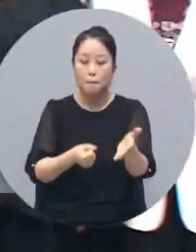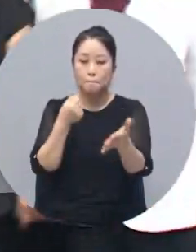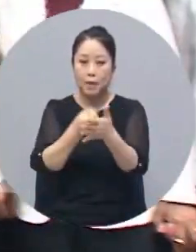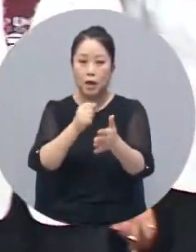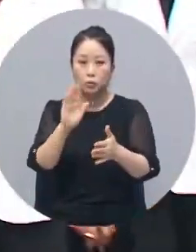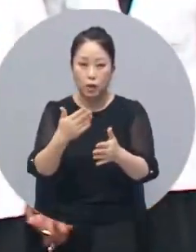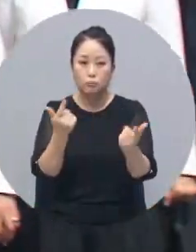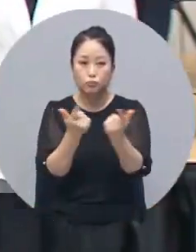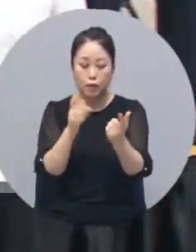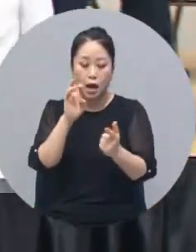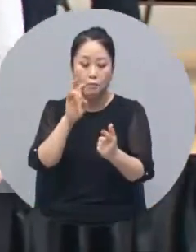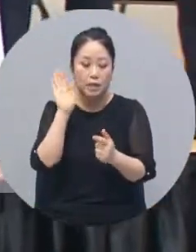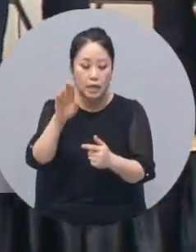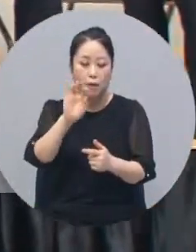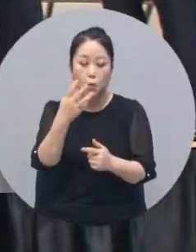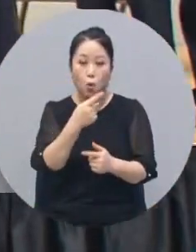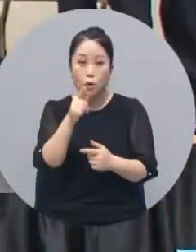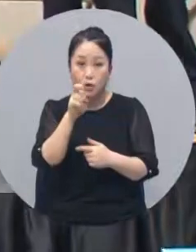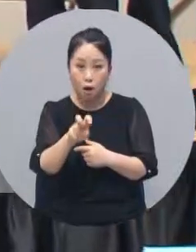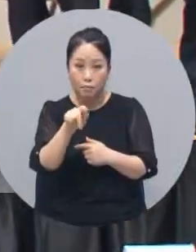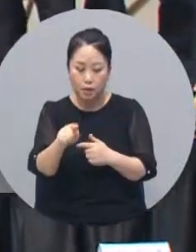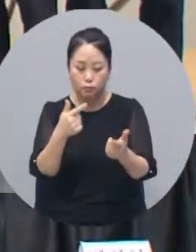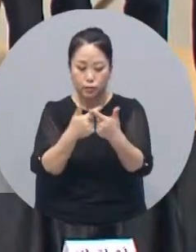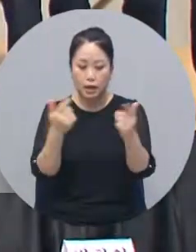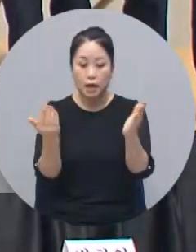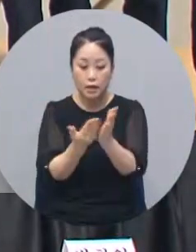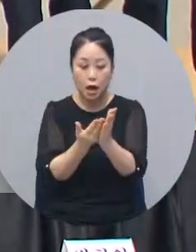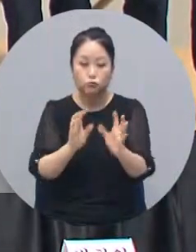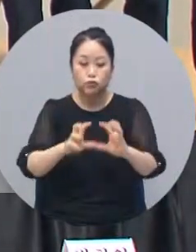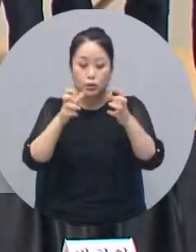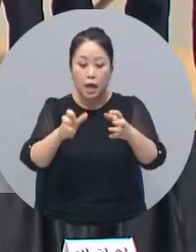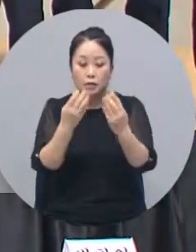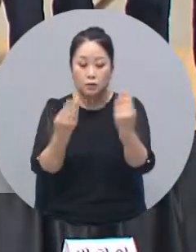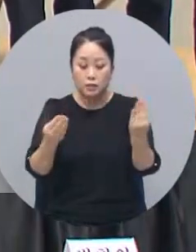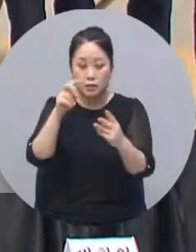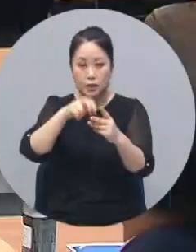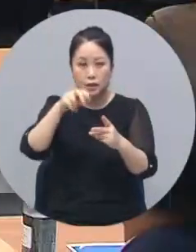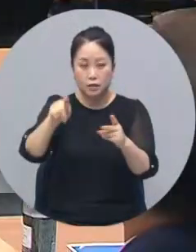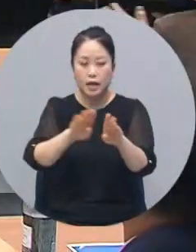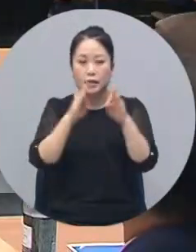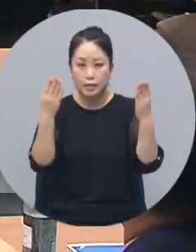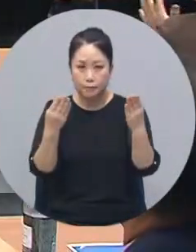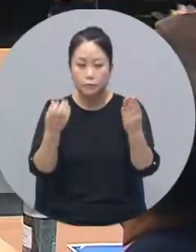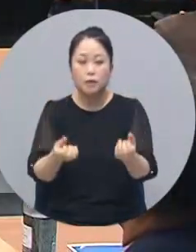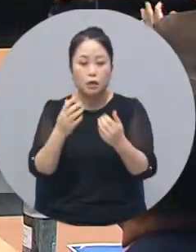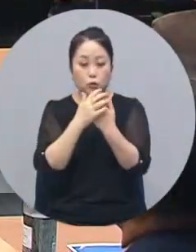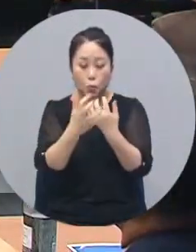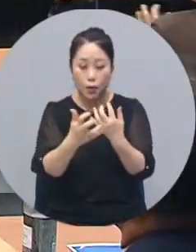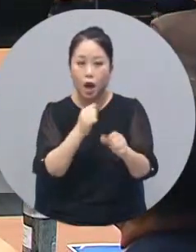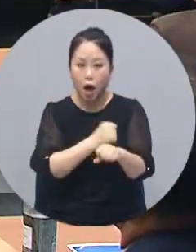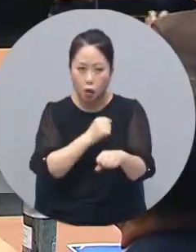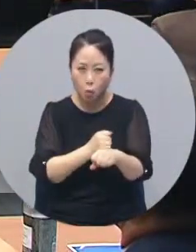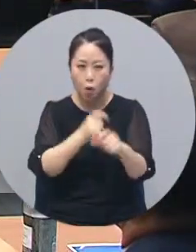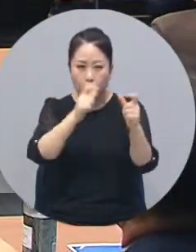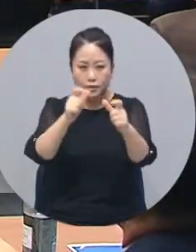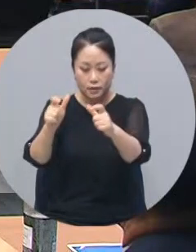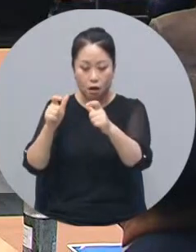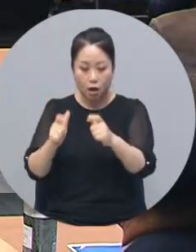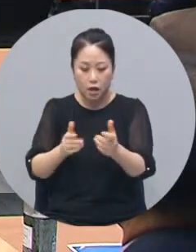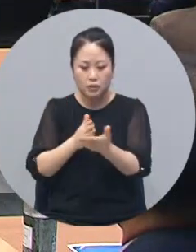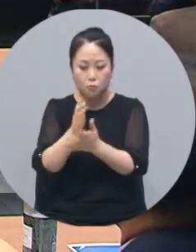국제전시 컨벤션 센터에서 창립 총회를 열고 부산 MBC 등 언론계와 지역학계, 해양 전문가들이 함께 사업